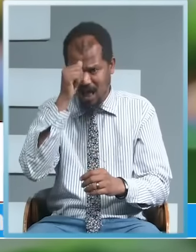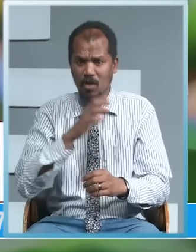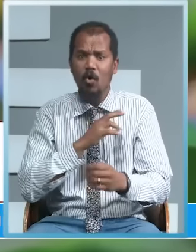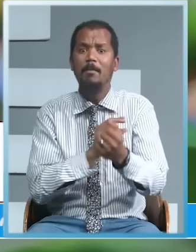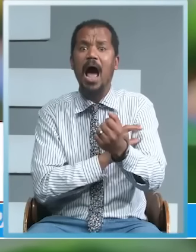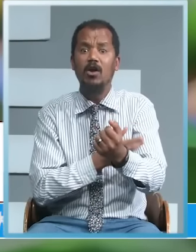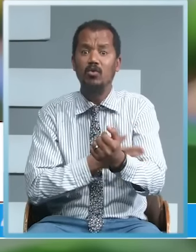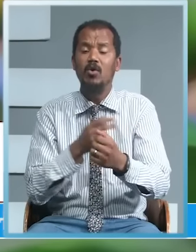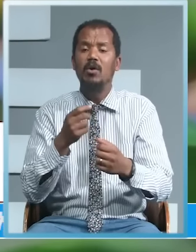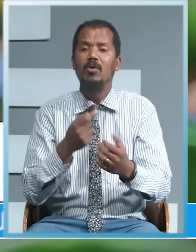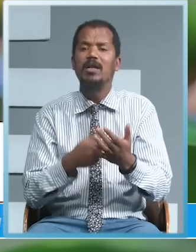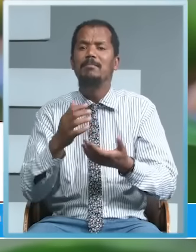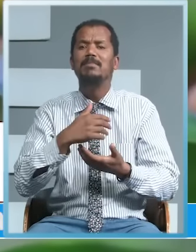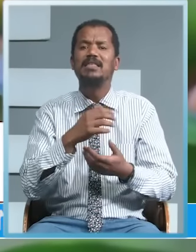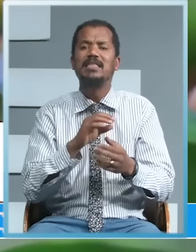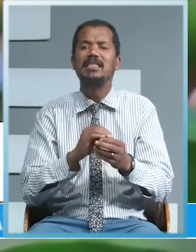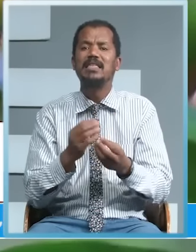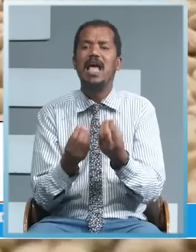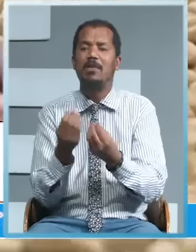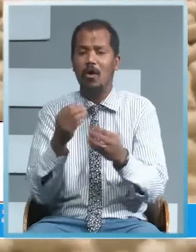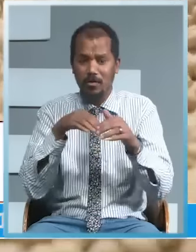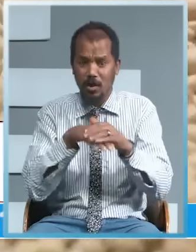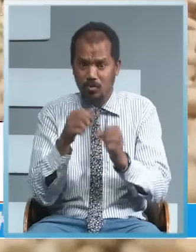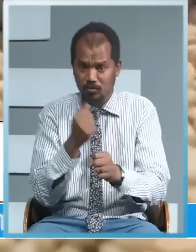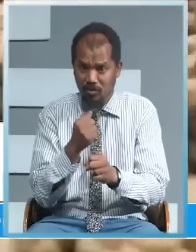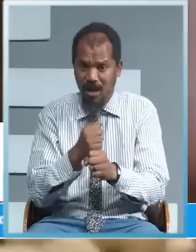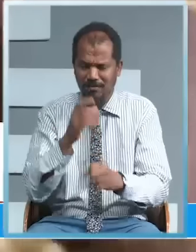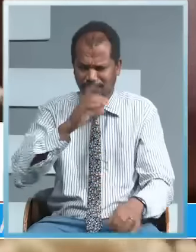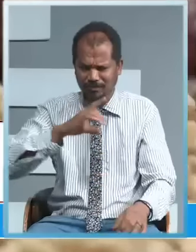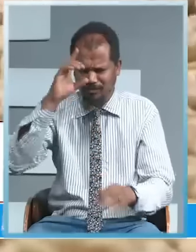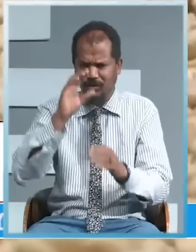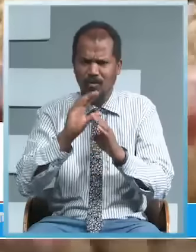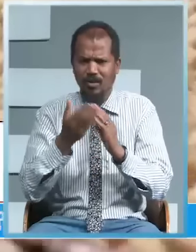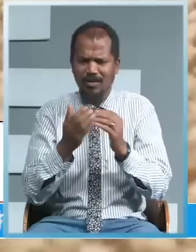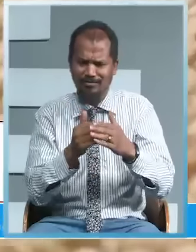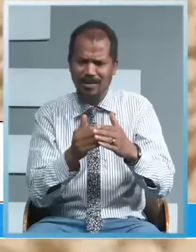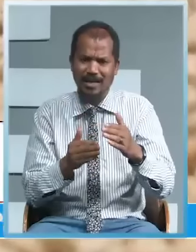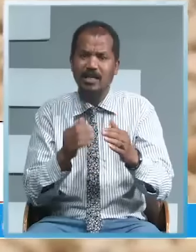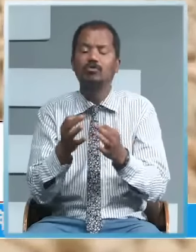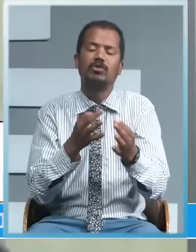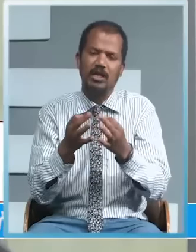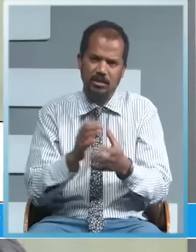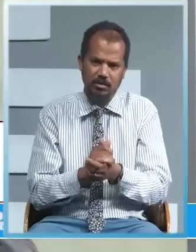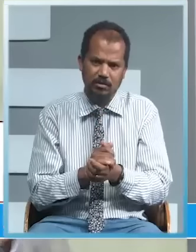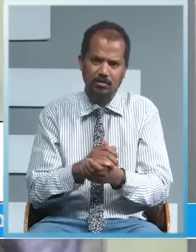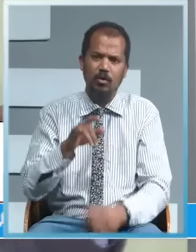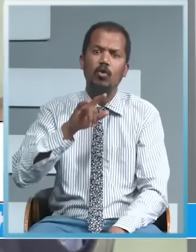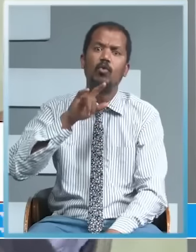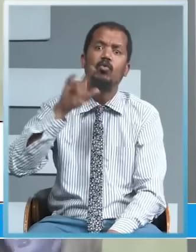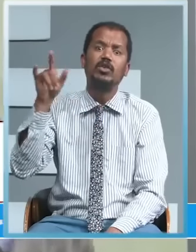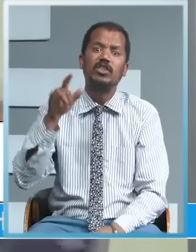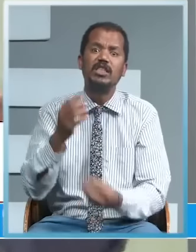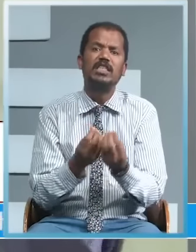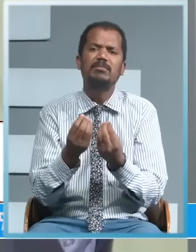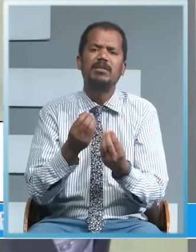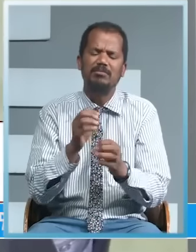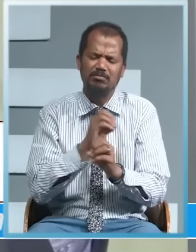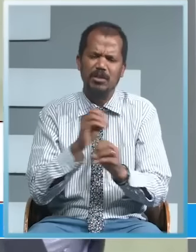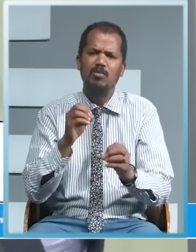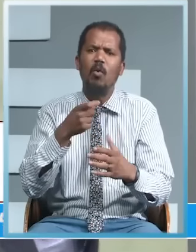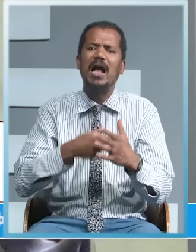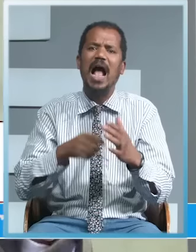በዚህም የተነሳ ወደ ምርት ገበያው የሚመጡ የቡና ምርቶች በከፍተኛ ሁኔታ መቀነሳቸውን ይገልጻሉ። ውጭ ላይ የሚደረገው ግብይት ምንም የዋጋ